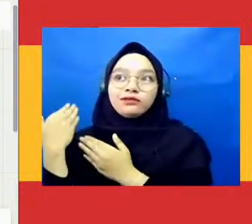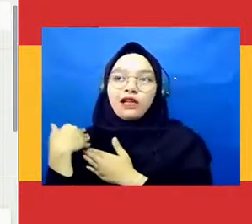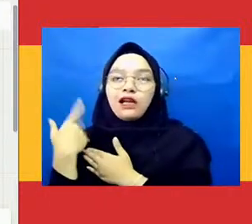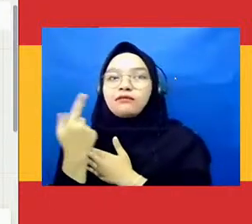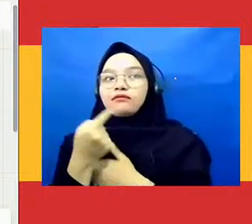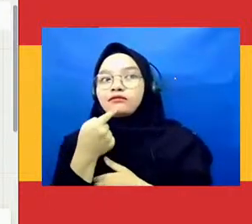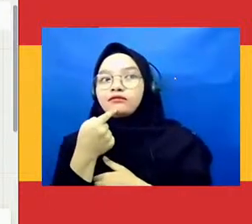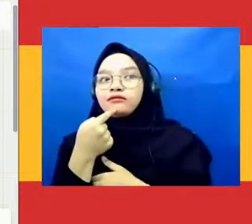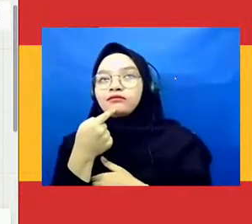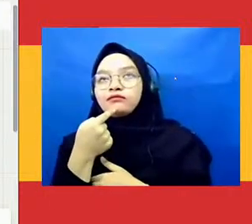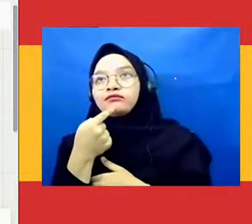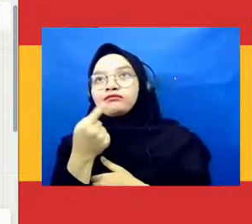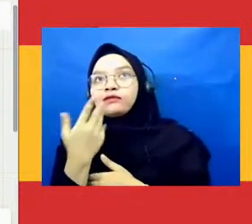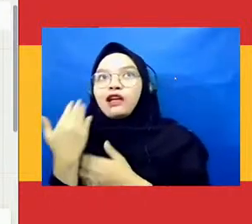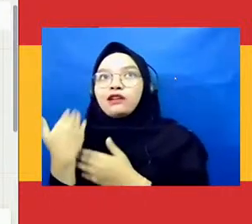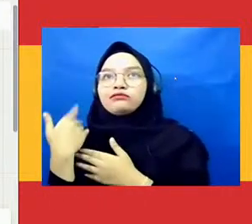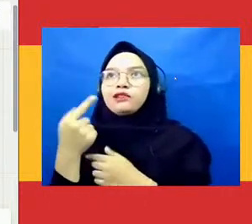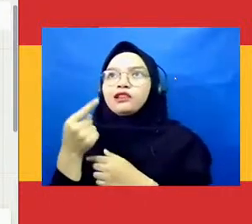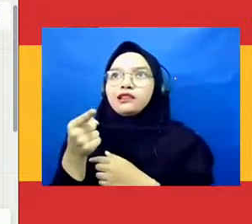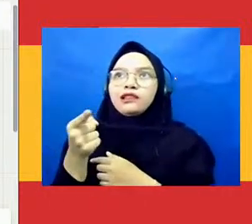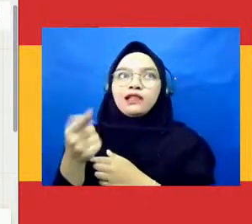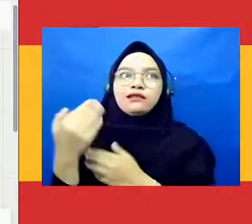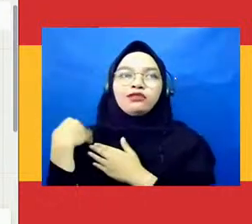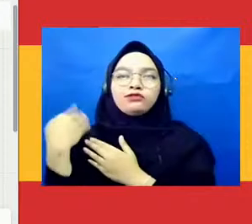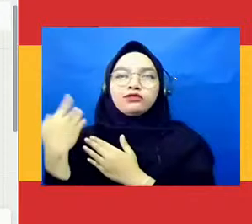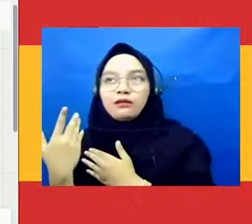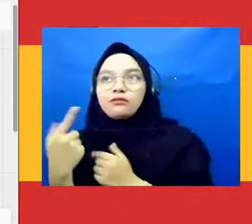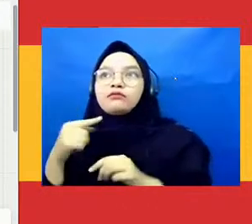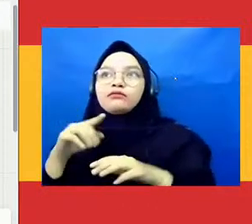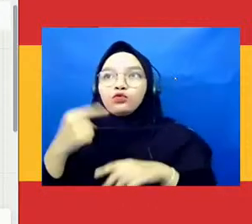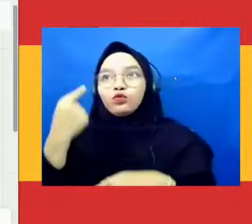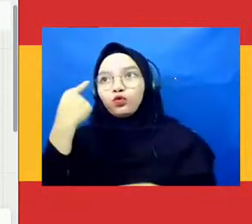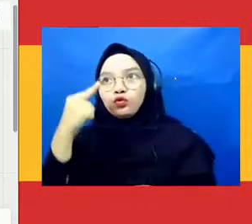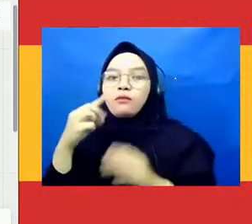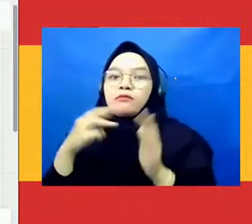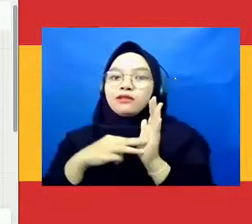yang mana? Atau potensi